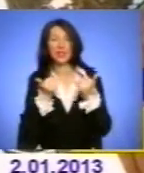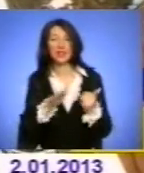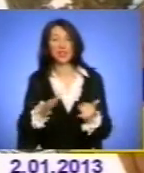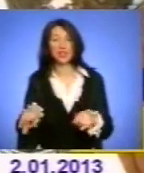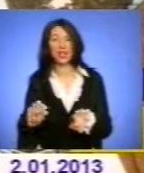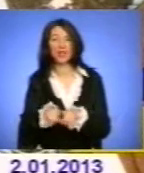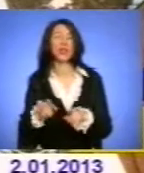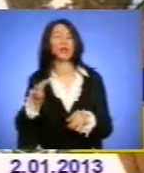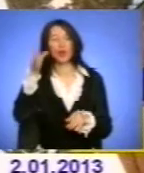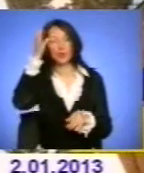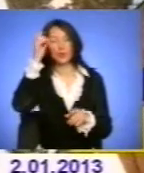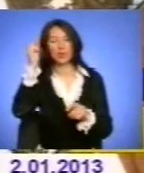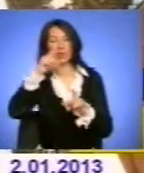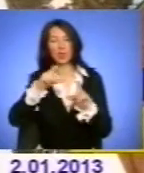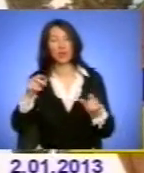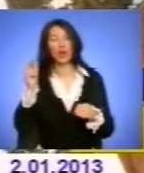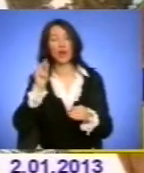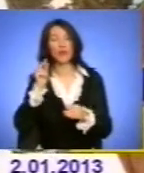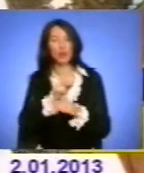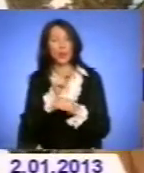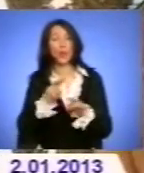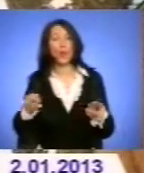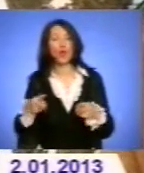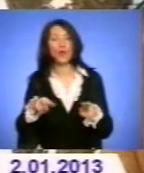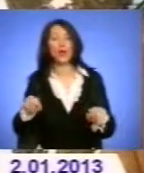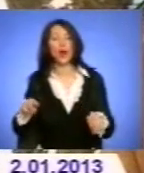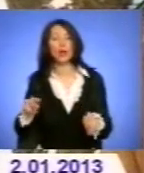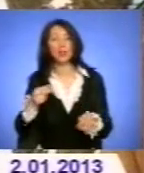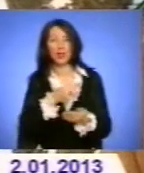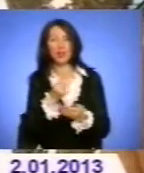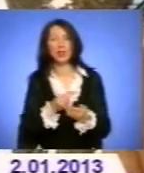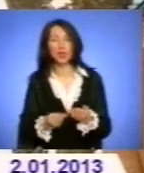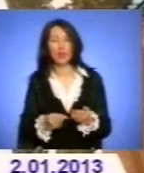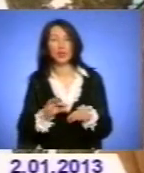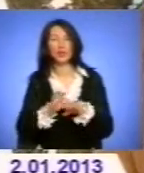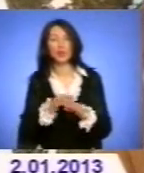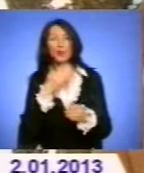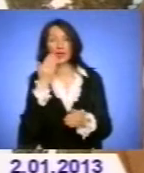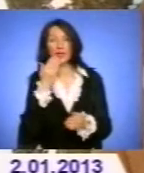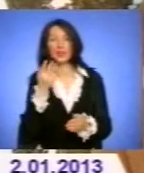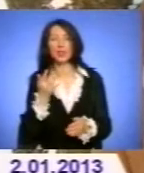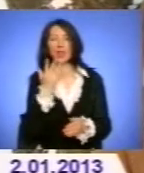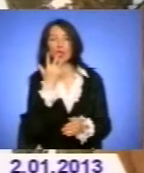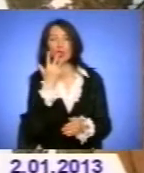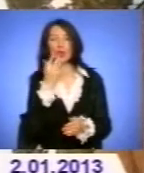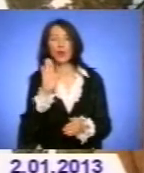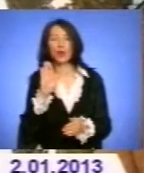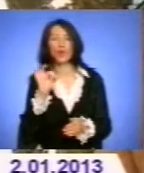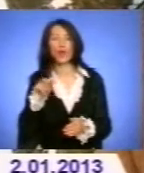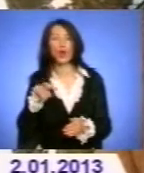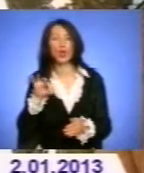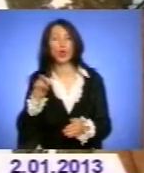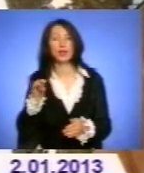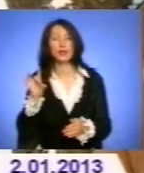також освітні заходи. Тобто ми вчимо їх малювати, танців, проводимо якісь такі лекції від іноземних волонтерів. Ось. Щоб